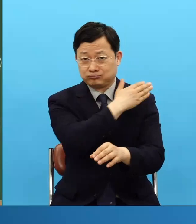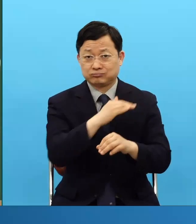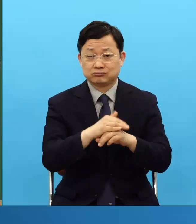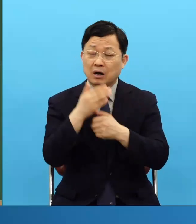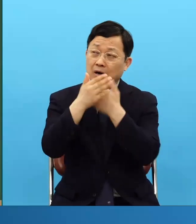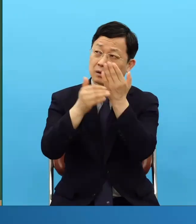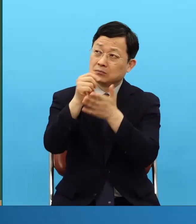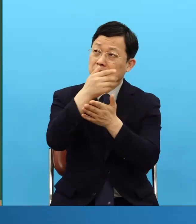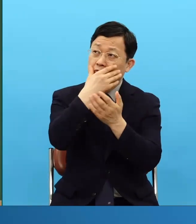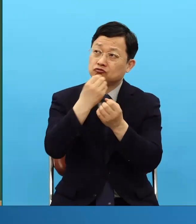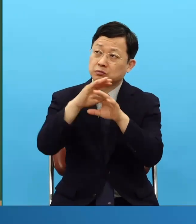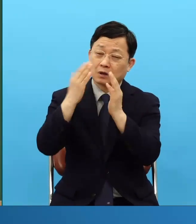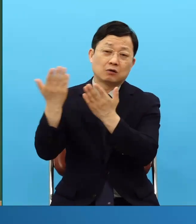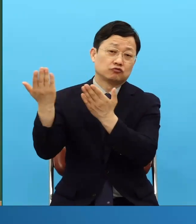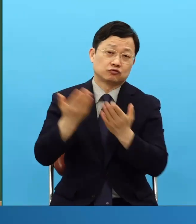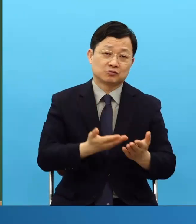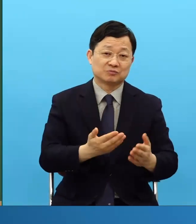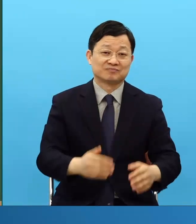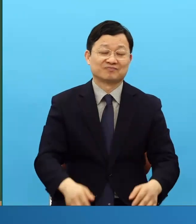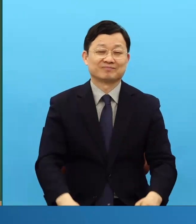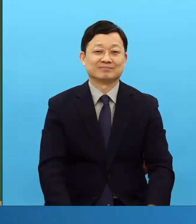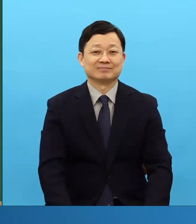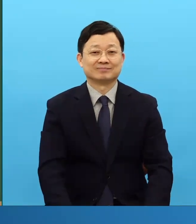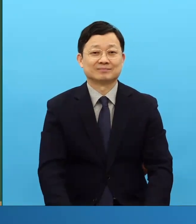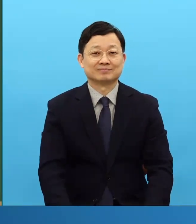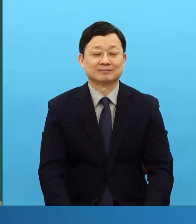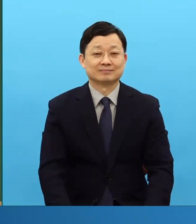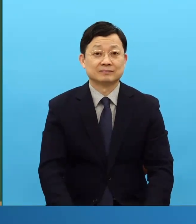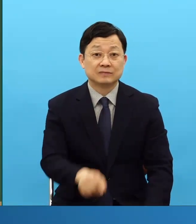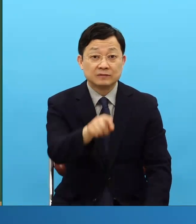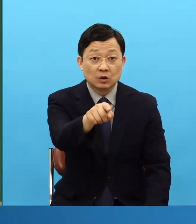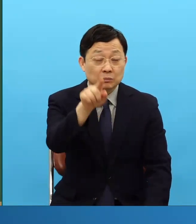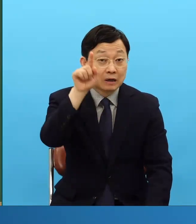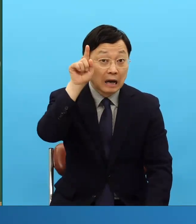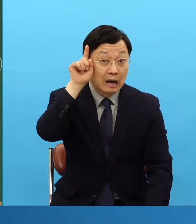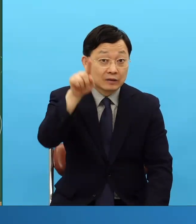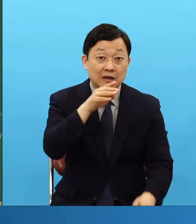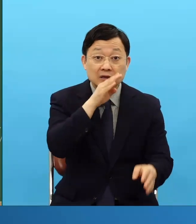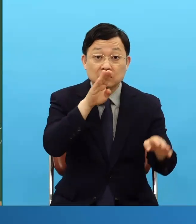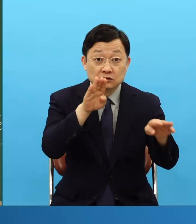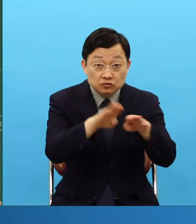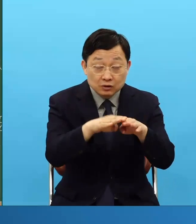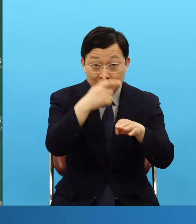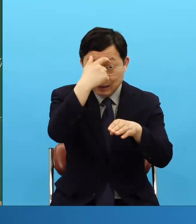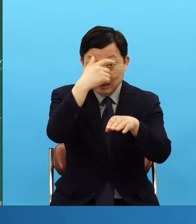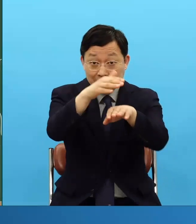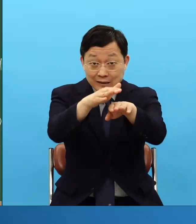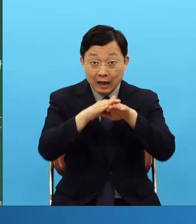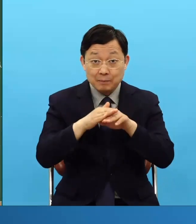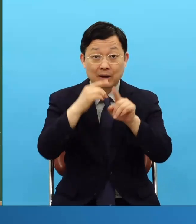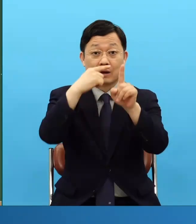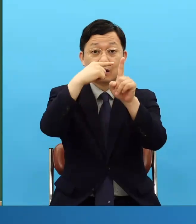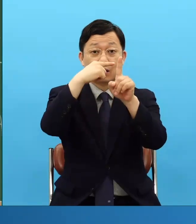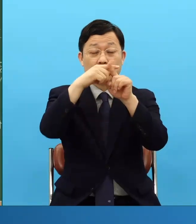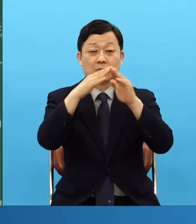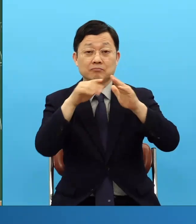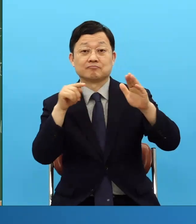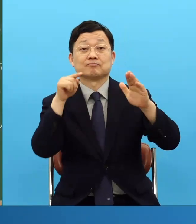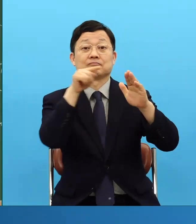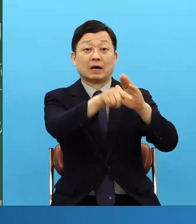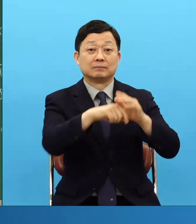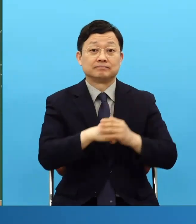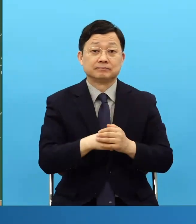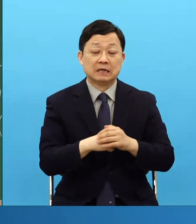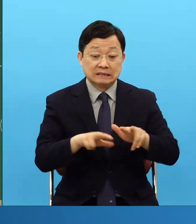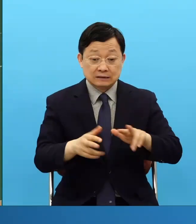겁니다. God gave you this blessing. 그래서 내일 예배드리러 교회 가실 때에 가기 전에 벌써 오늘